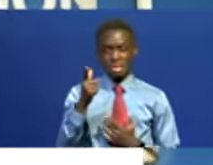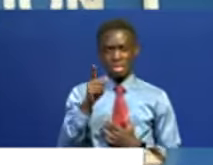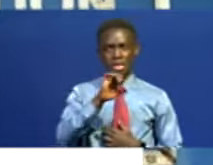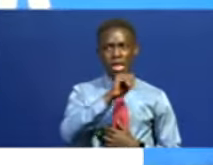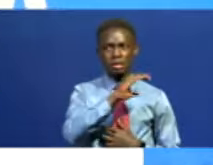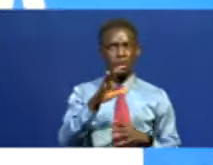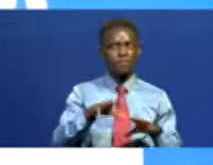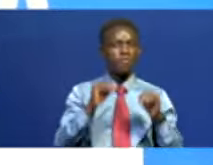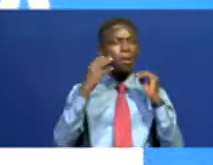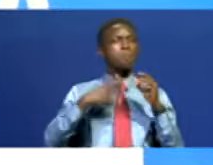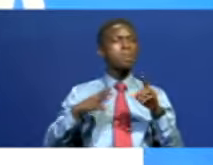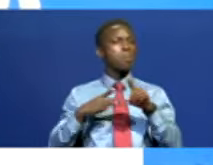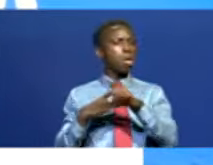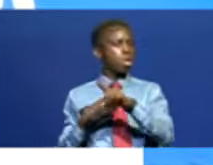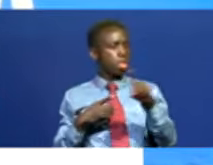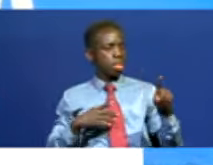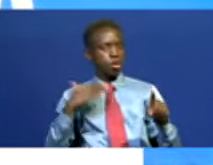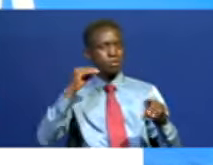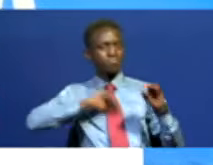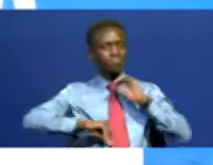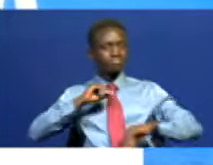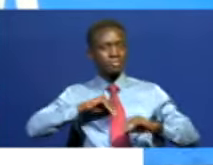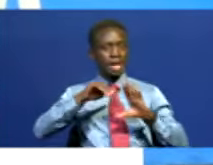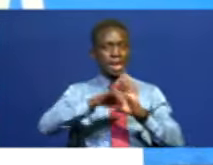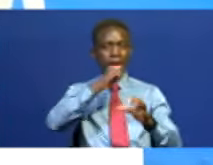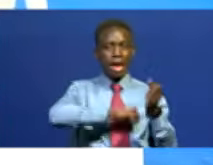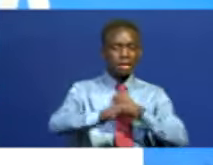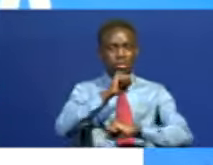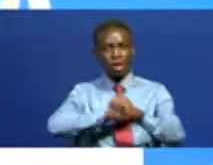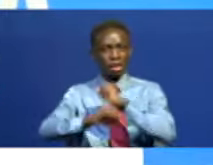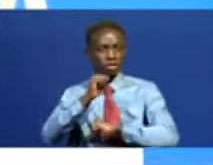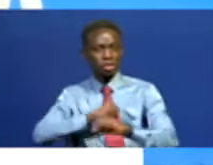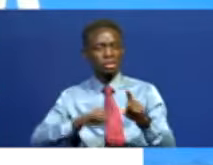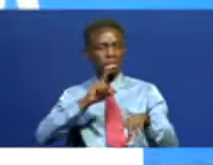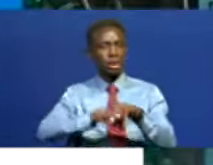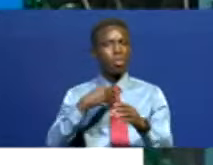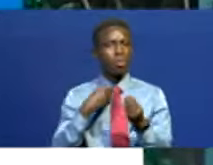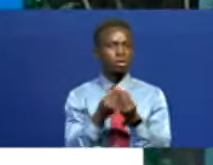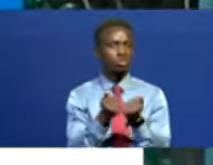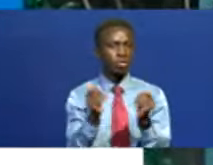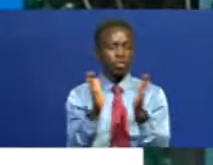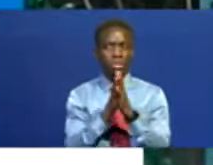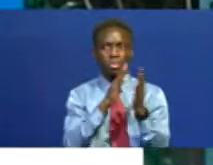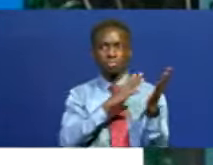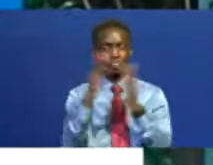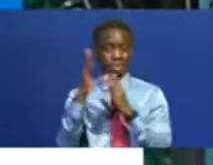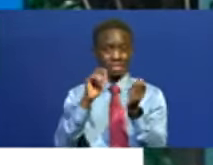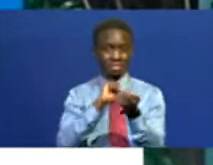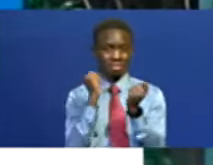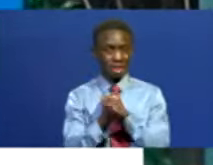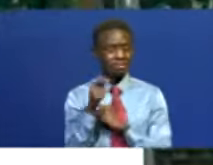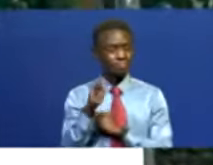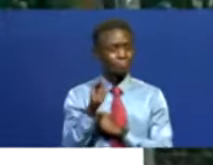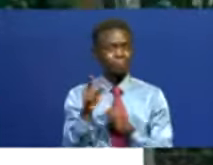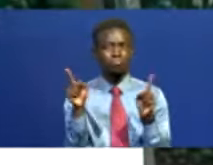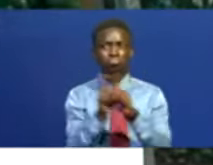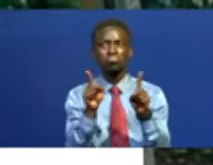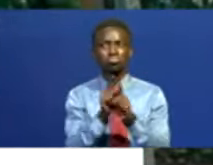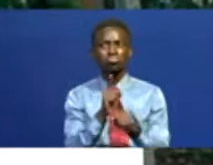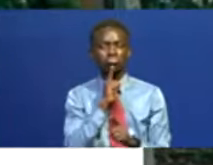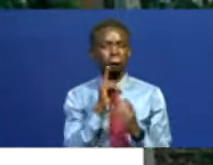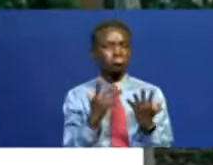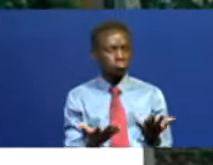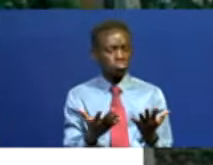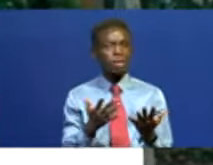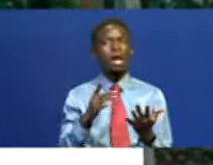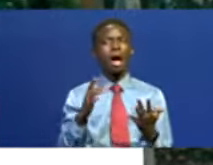kukiuka sheria katika kutekeleza mikakati ya kukabiliana na majanga au mikasa ya dharura. Tume hiyo imewahi kuibua maswali kuhusu